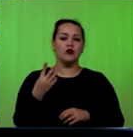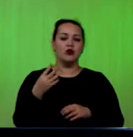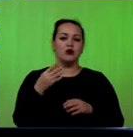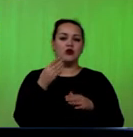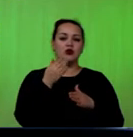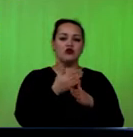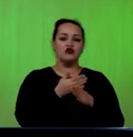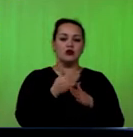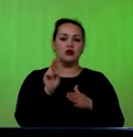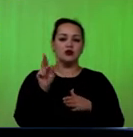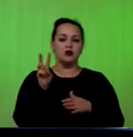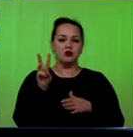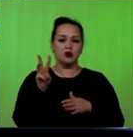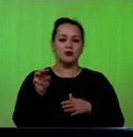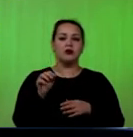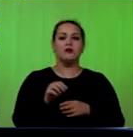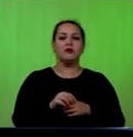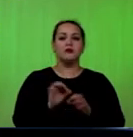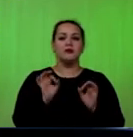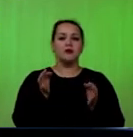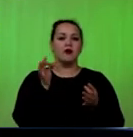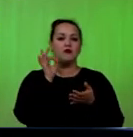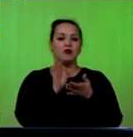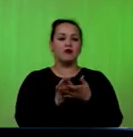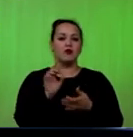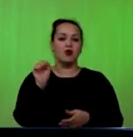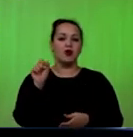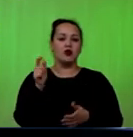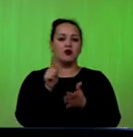правильный вариант a 750 метров